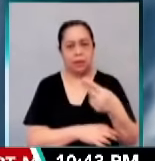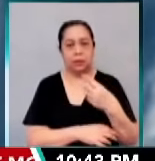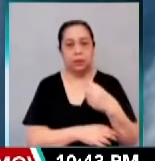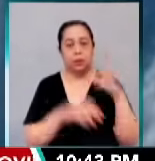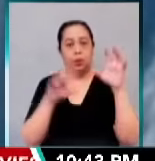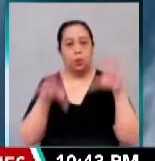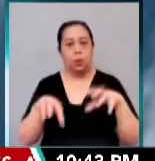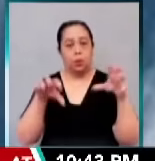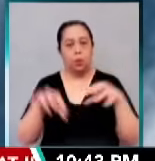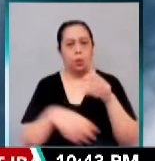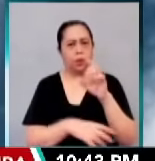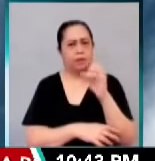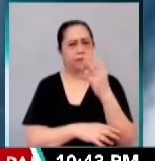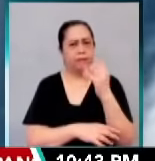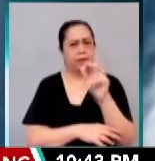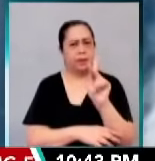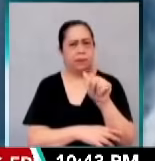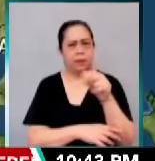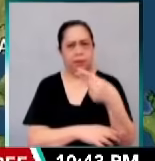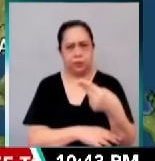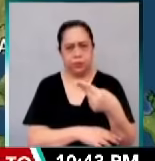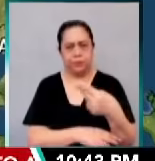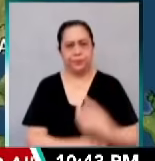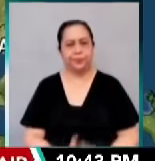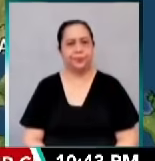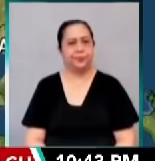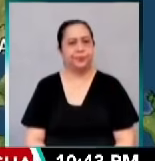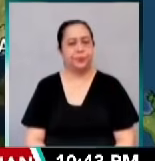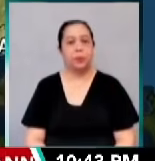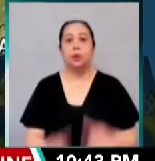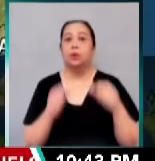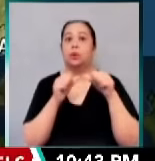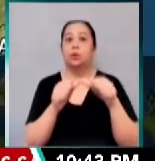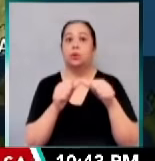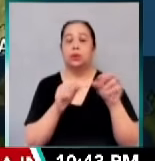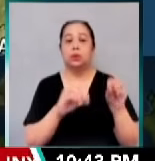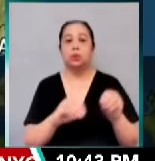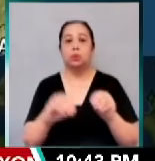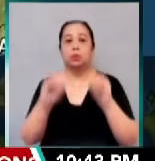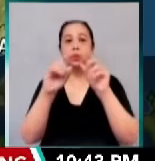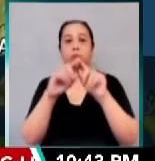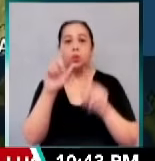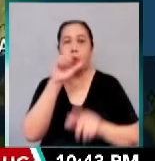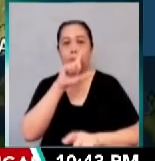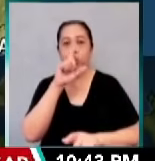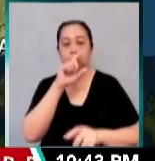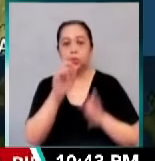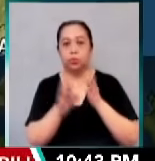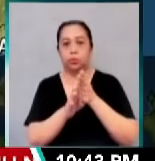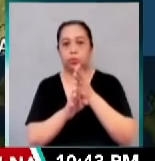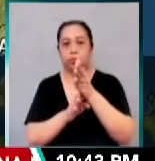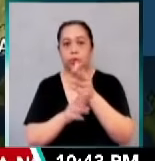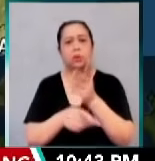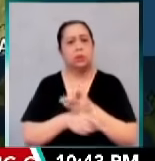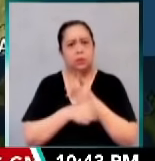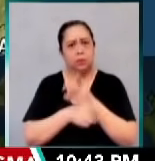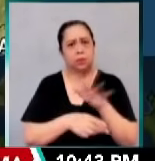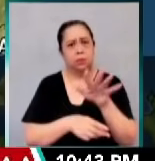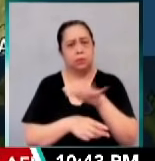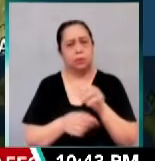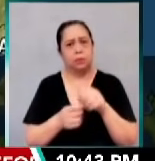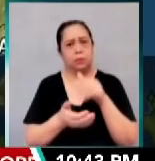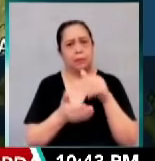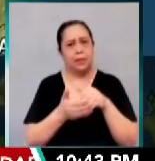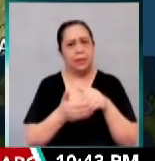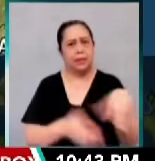115 kilometers per hour. Patuloy itong kumikilos sa Luzon Strait. Ingat po sa mga taga-mainland Cagayan at